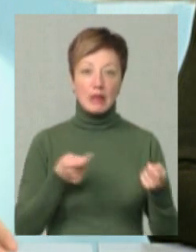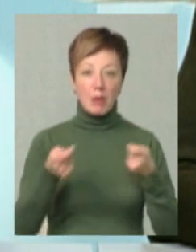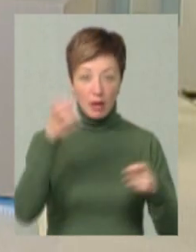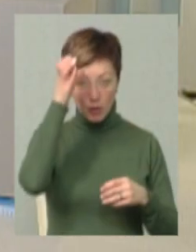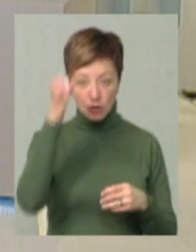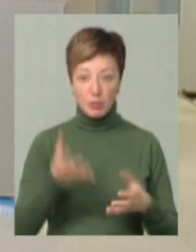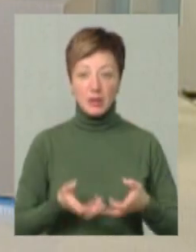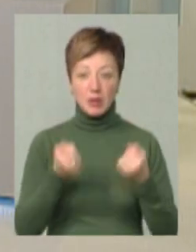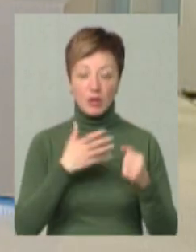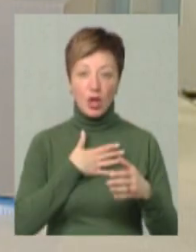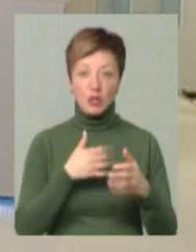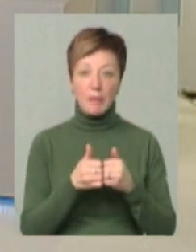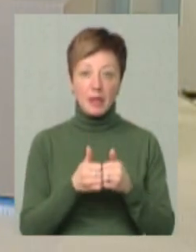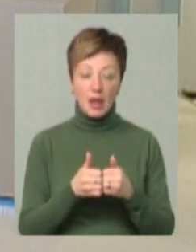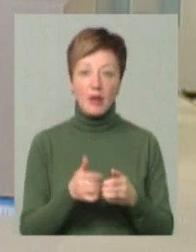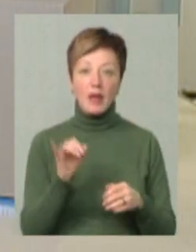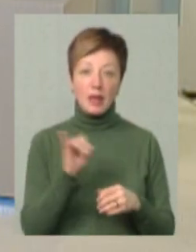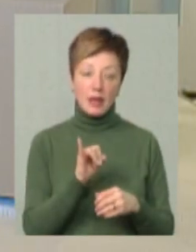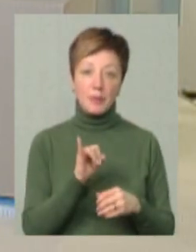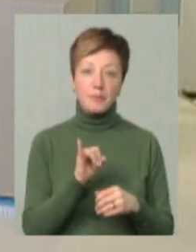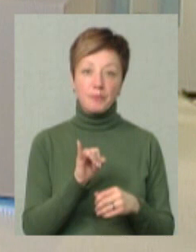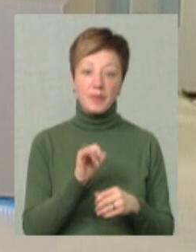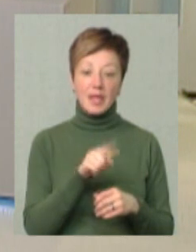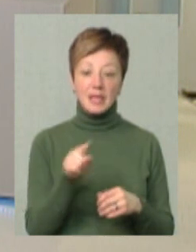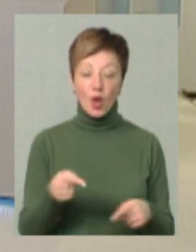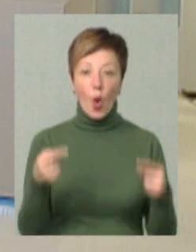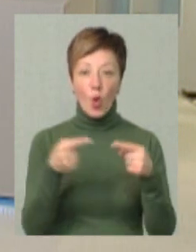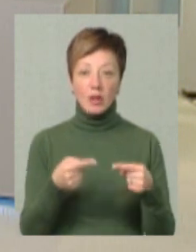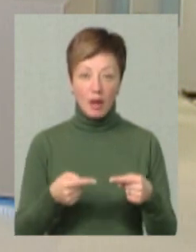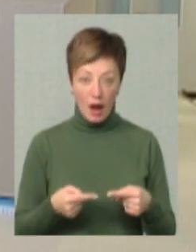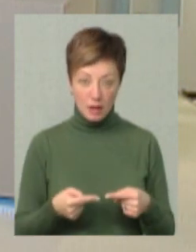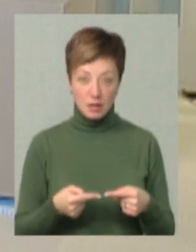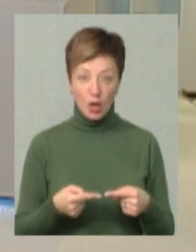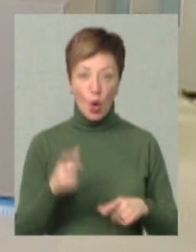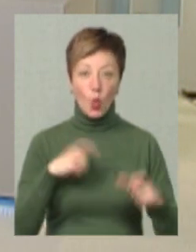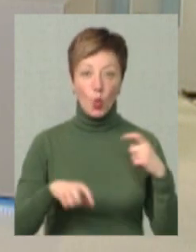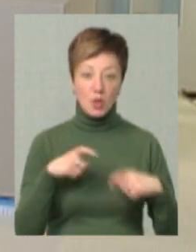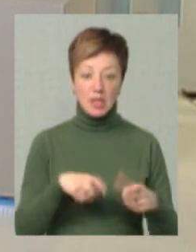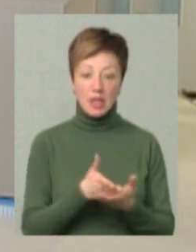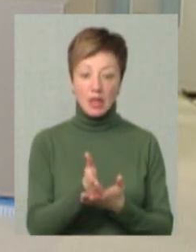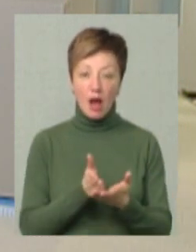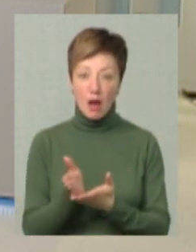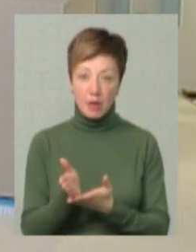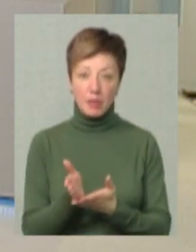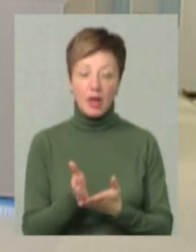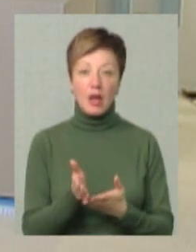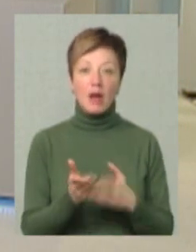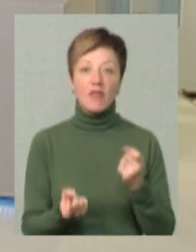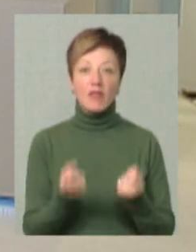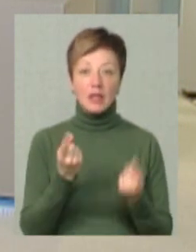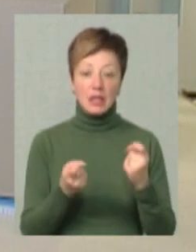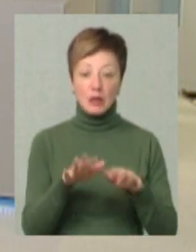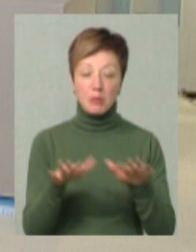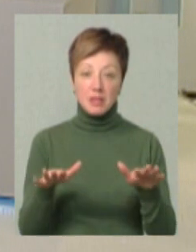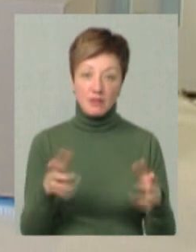і при підтримці наших партнерів, але і ті конкретні вже курси, напрямки, напрацювання, які зразу виникли на